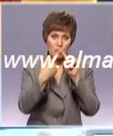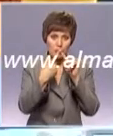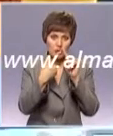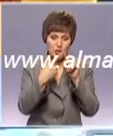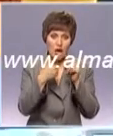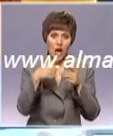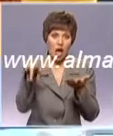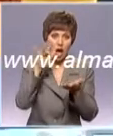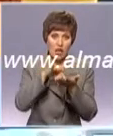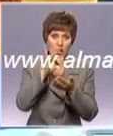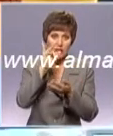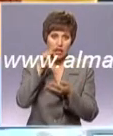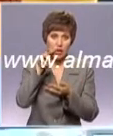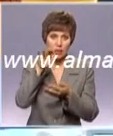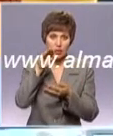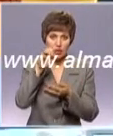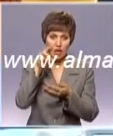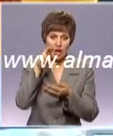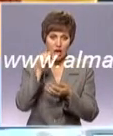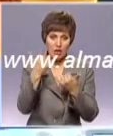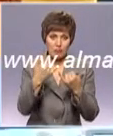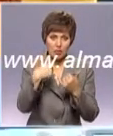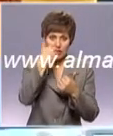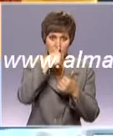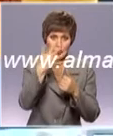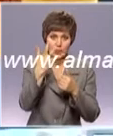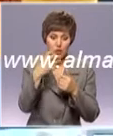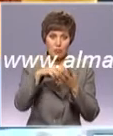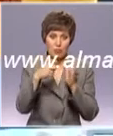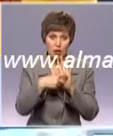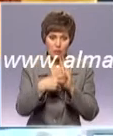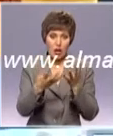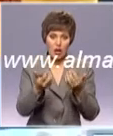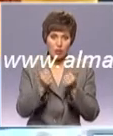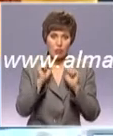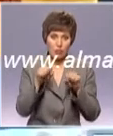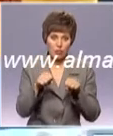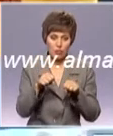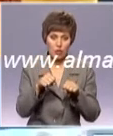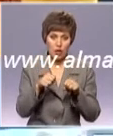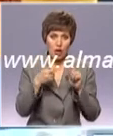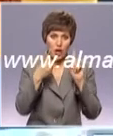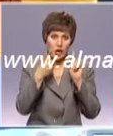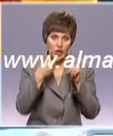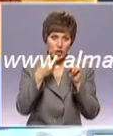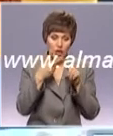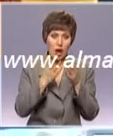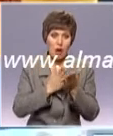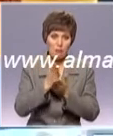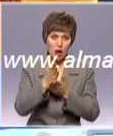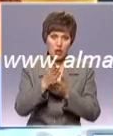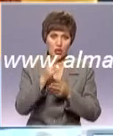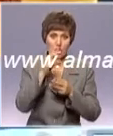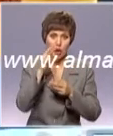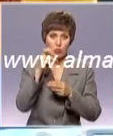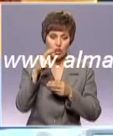ипотека дейік. Не дегенде осы биыл 500-дей пәтер болады. 500-дей пәтер. Екінші бағытымыз ол коммуналдық